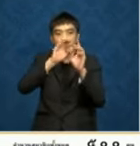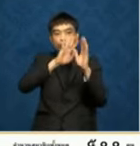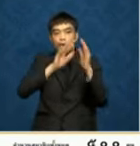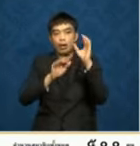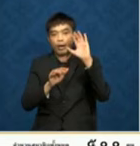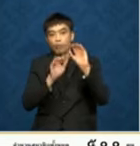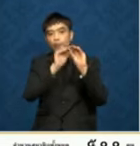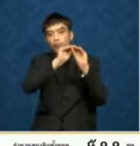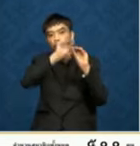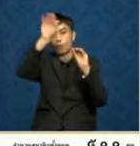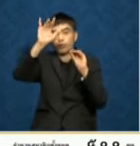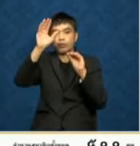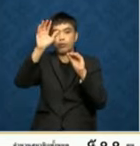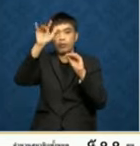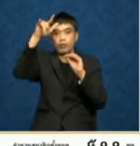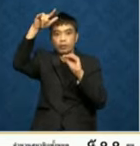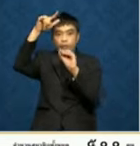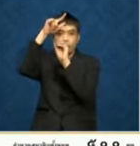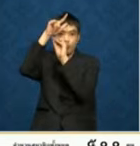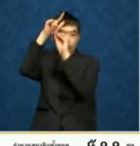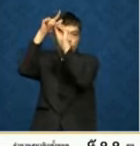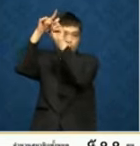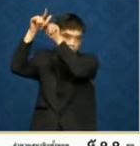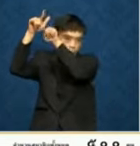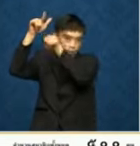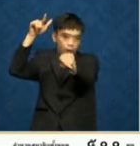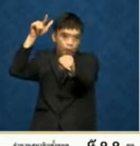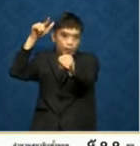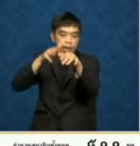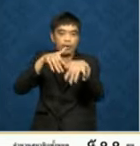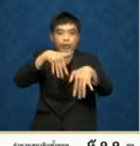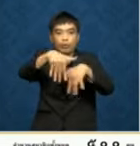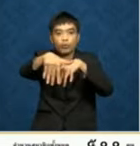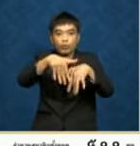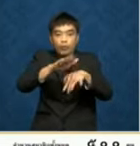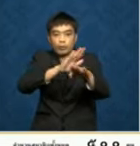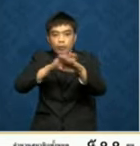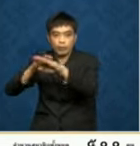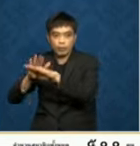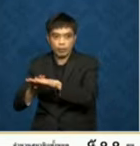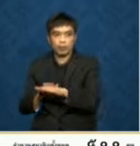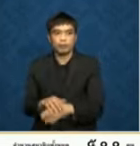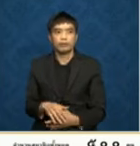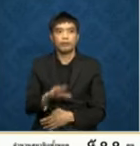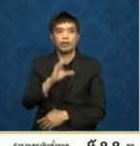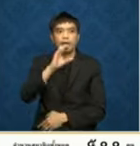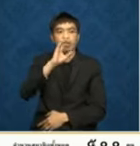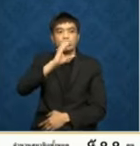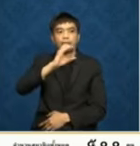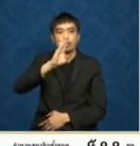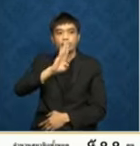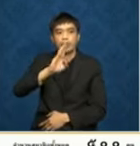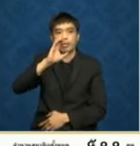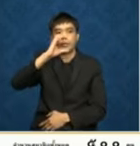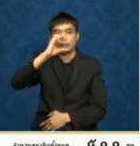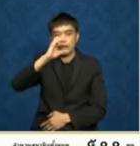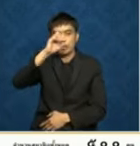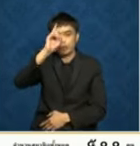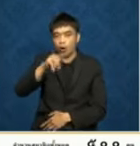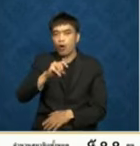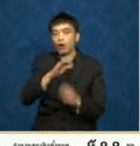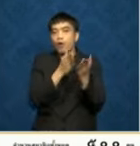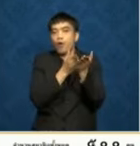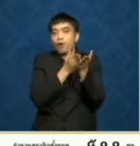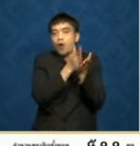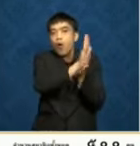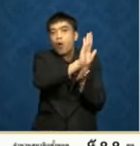ารทต้องการ,ะตรนภายททโรศัพีถอของพระชาชนอีกที CBC มตองมีหลายที่ครับ ของใครของมนครั แต่ละคายมถอเข